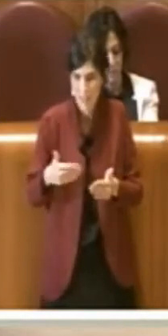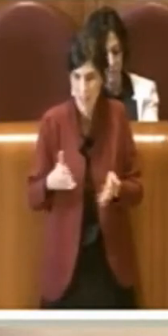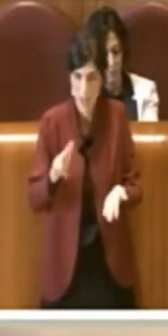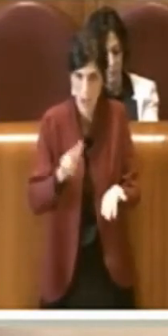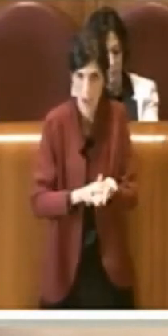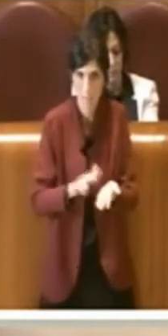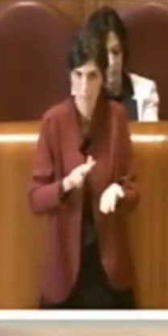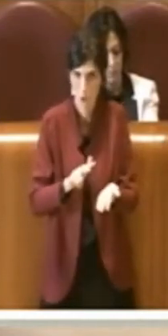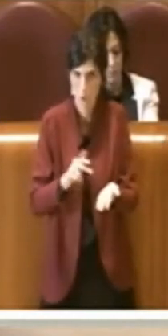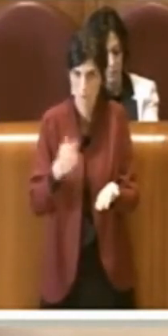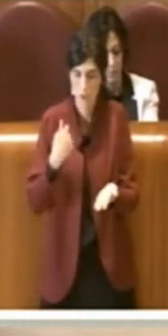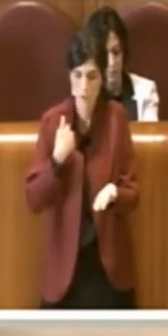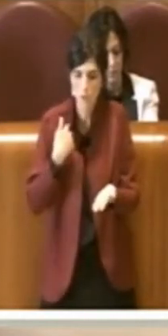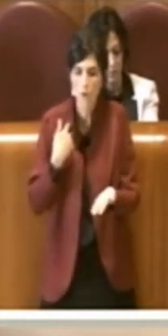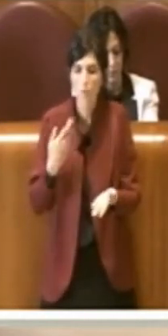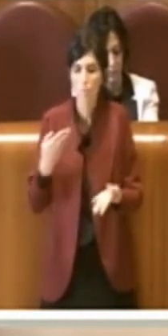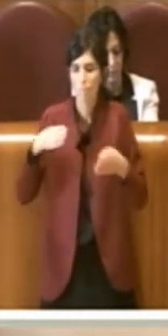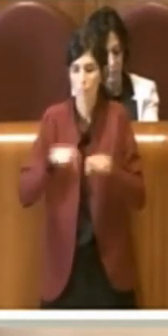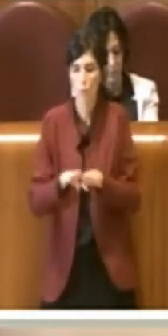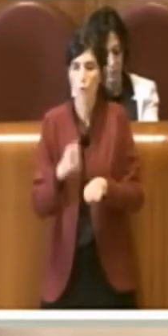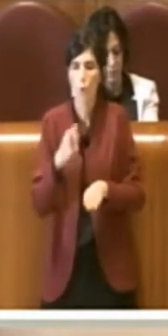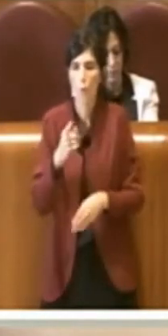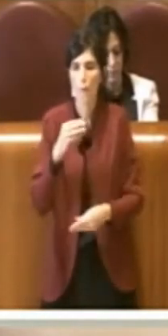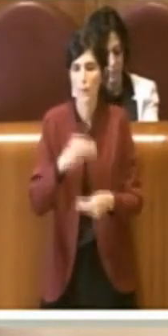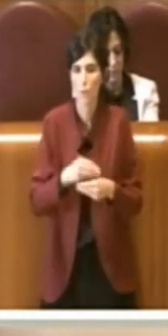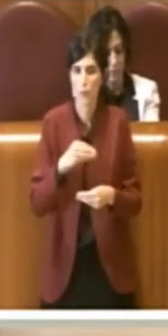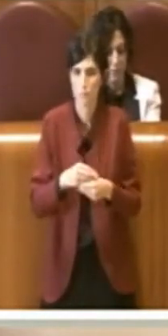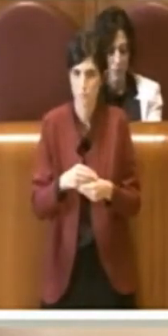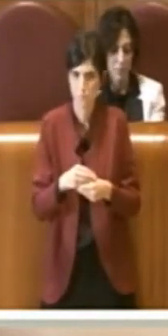Chiudo solo con una battuta.